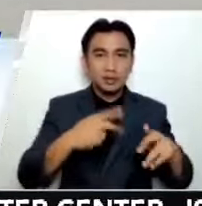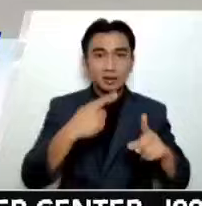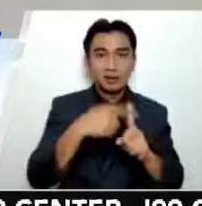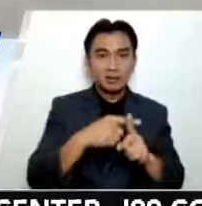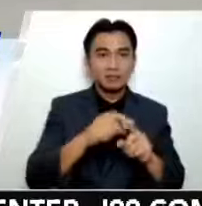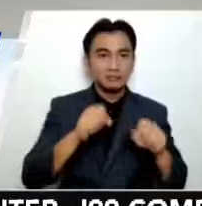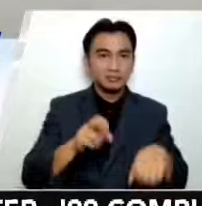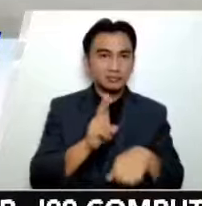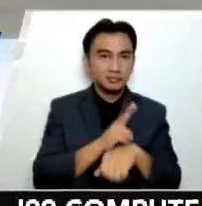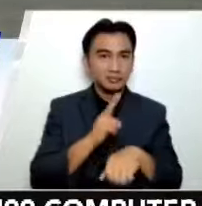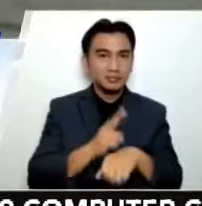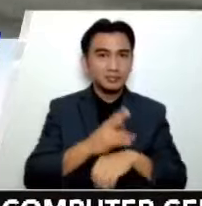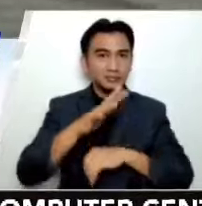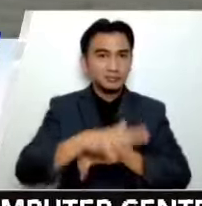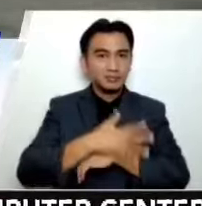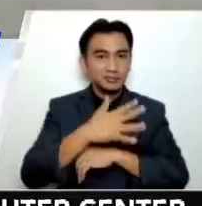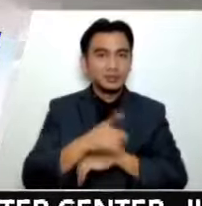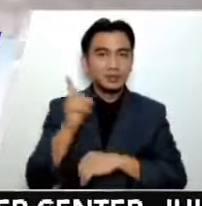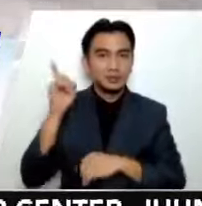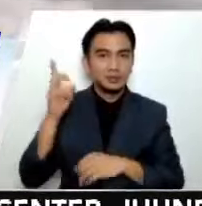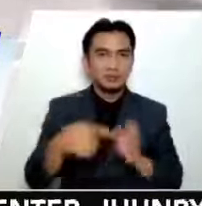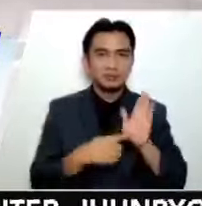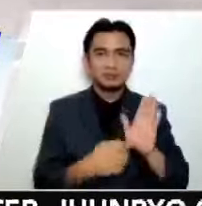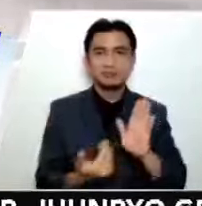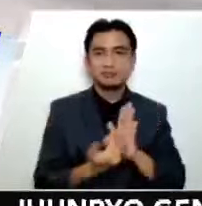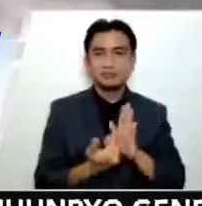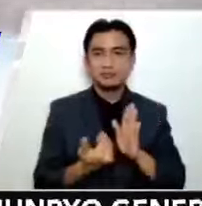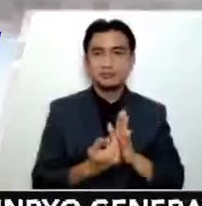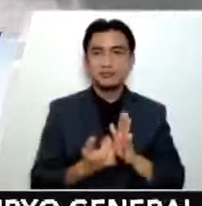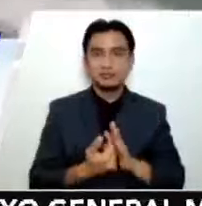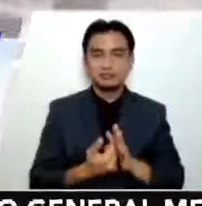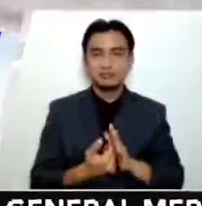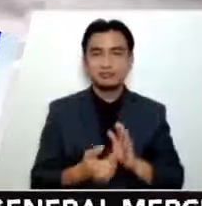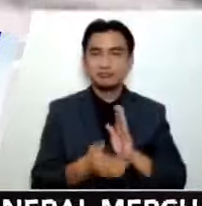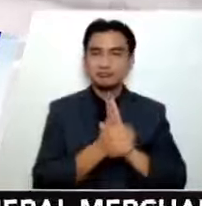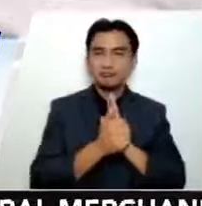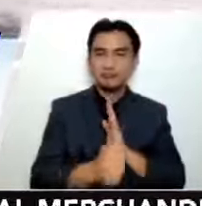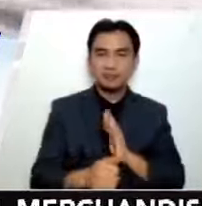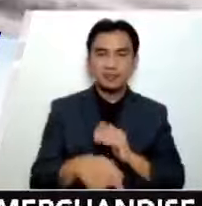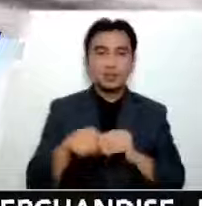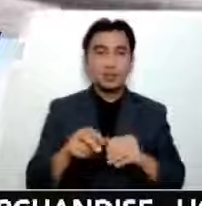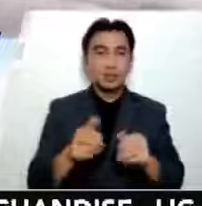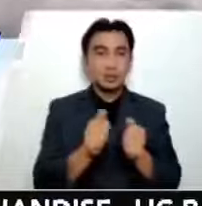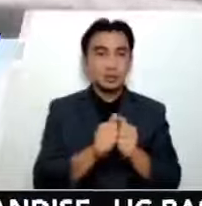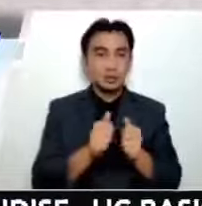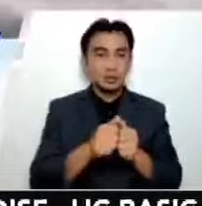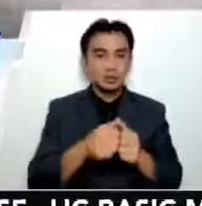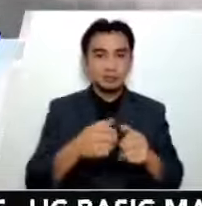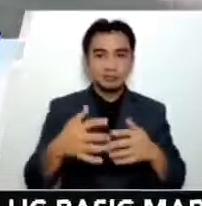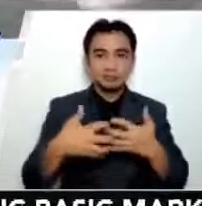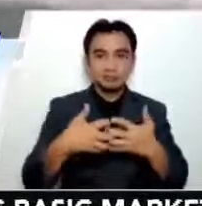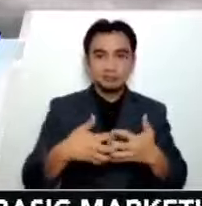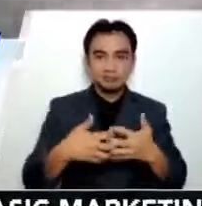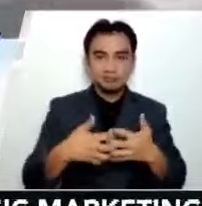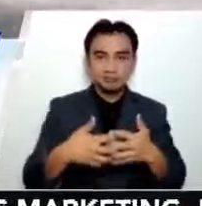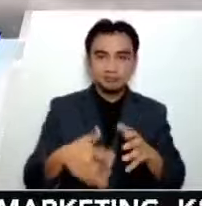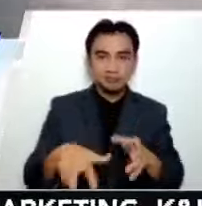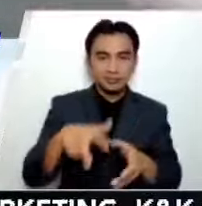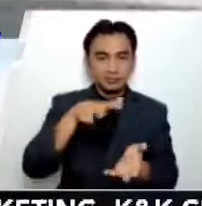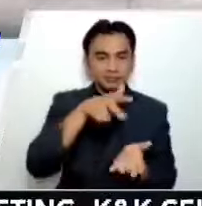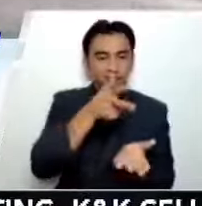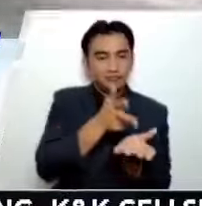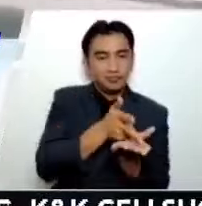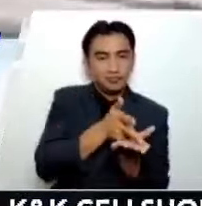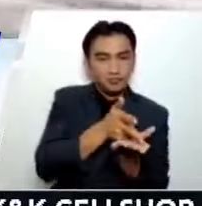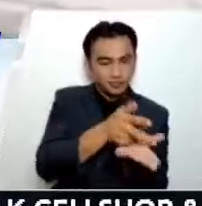nagpakitang gilas ang daredevil biker. Nilagyan ng handmade skis ang motorsiklo para smooth na makaglide sa